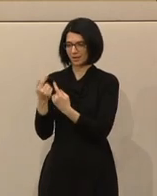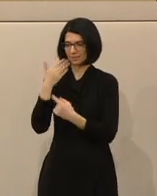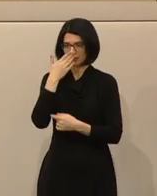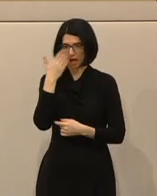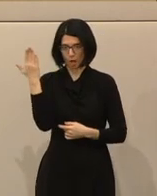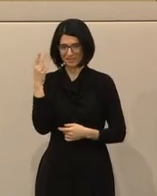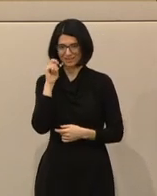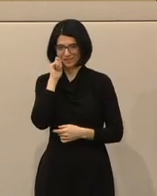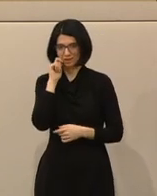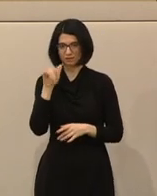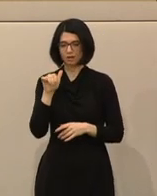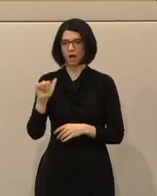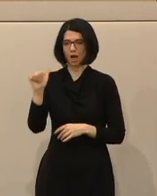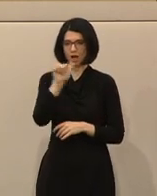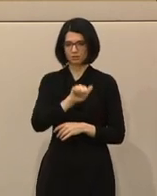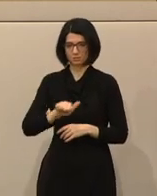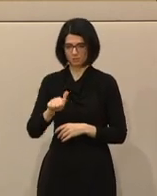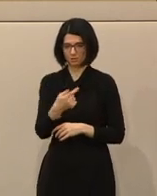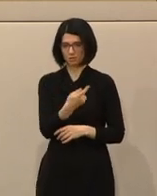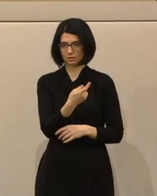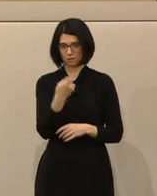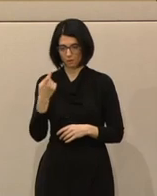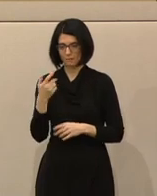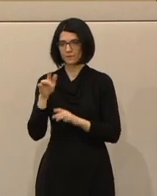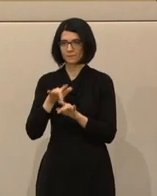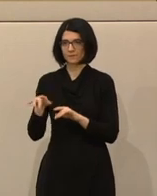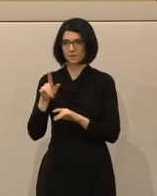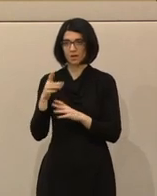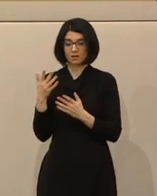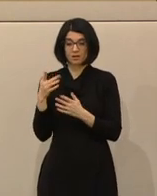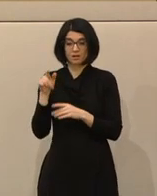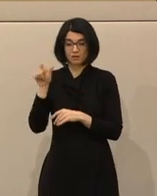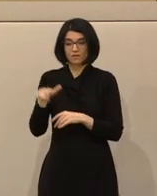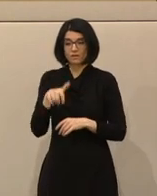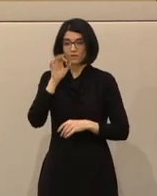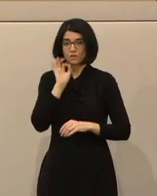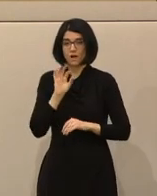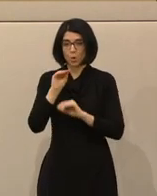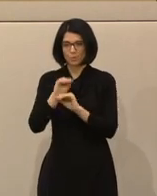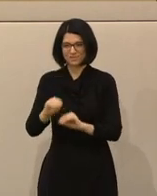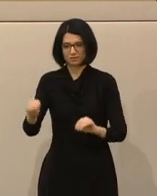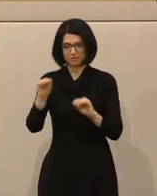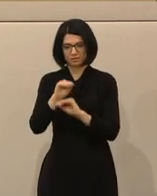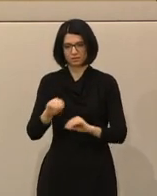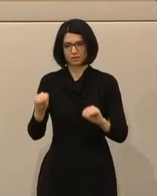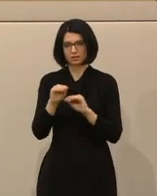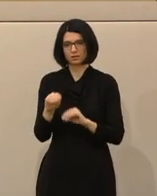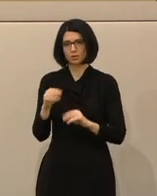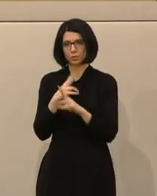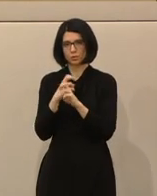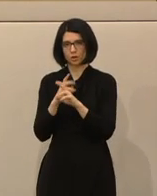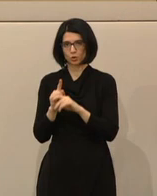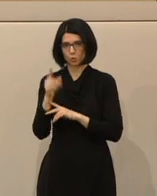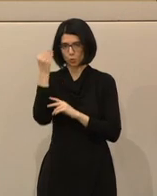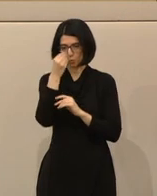kommt ursprünglich aus Asien, unterrichtet seit mehr als 10 Jahren an einer österreichischen Hochschule.